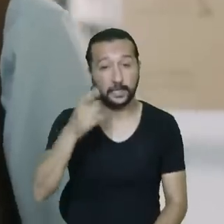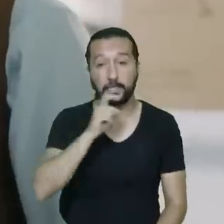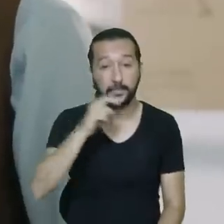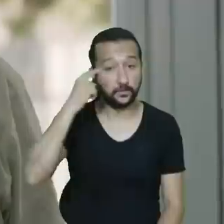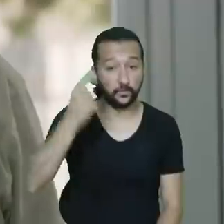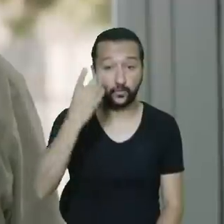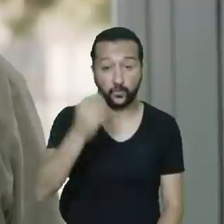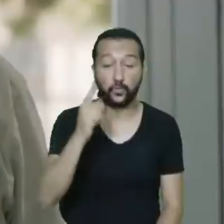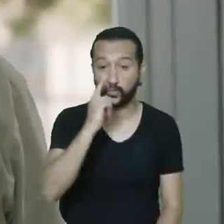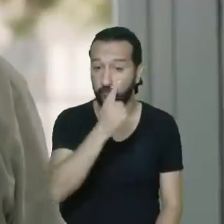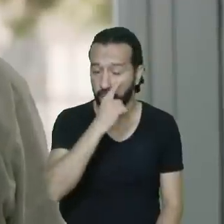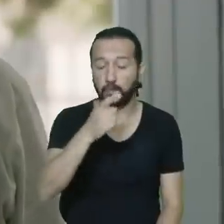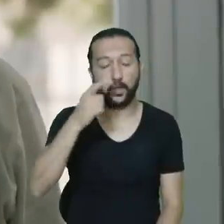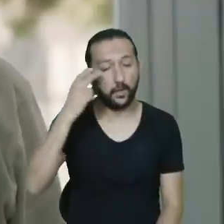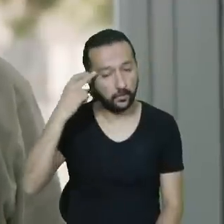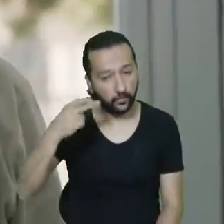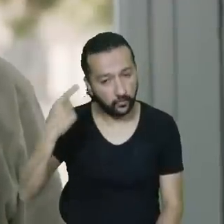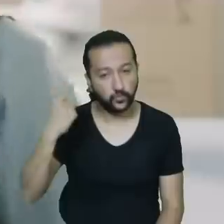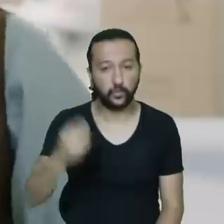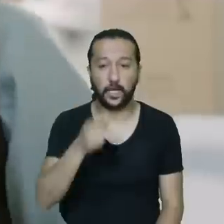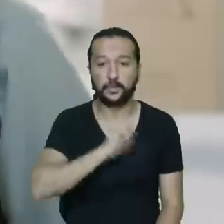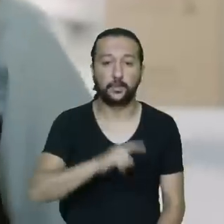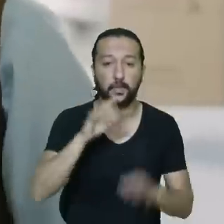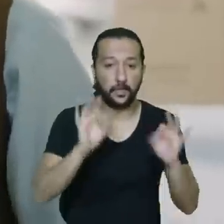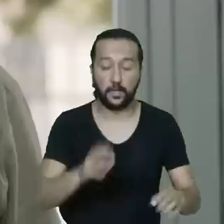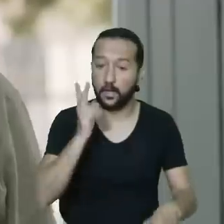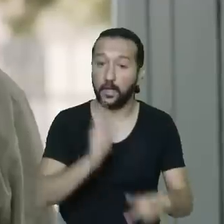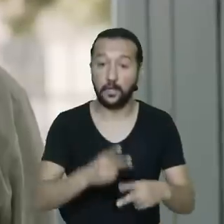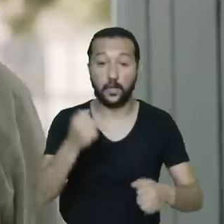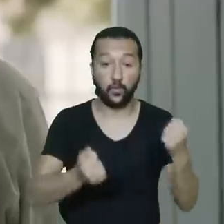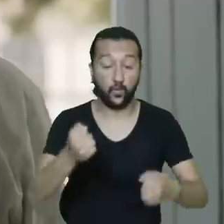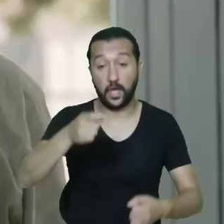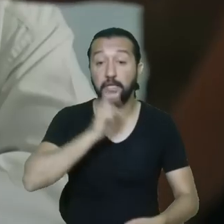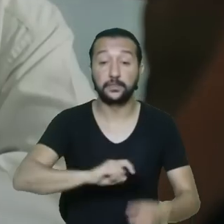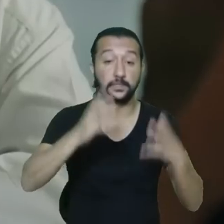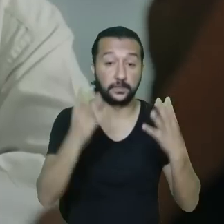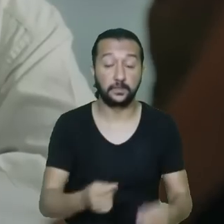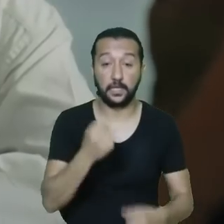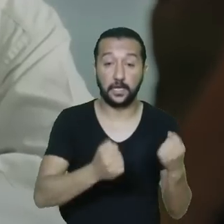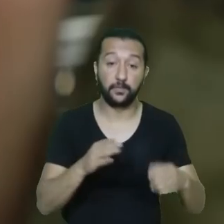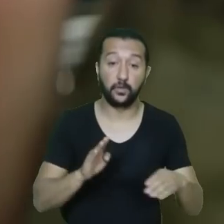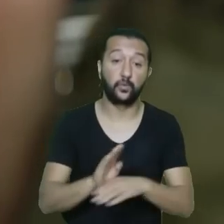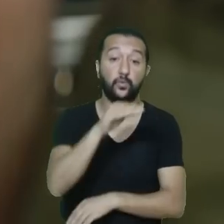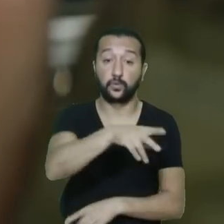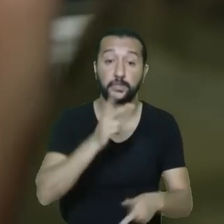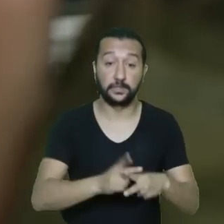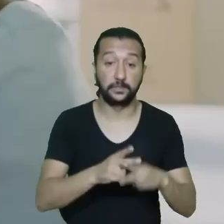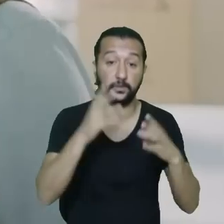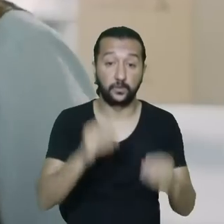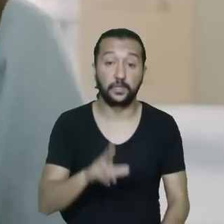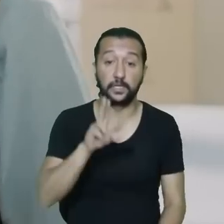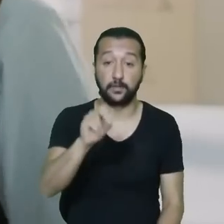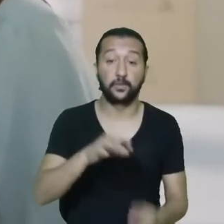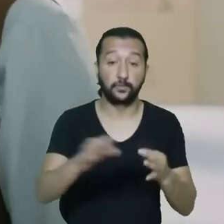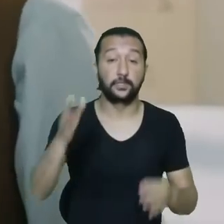hataları düşündüğünden gözler dalgındır. Aniden arabanın kontrolünü kaybede. Araba iyiden iyiye hızlanmıştır gari